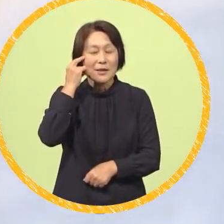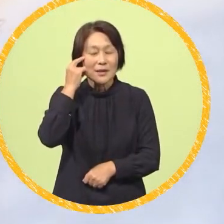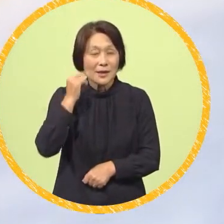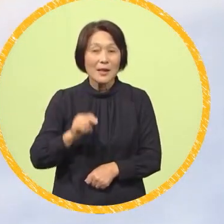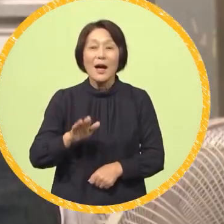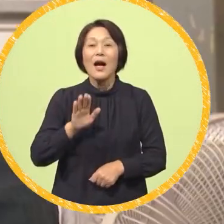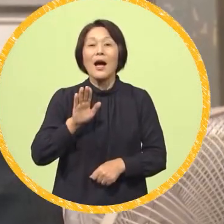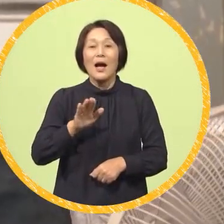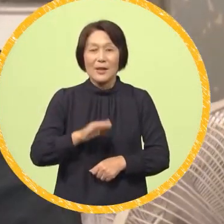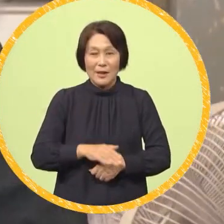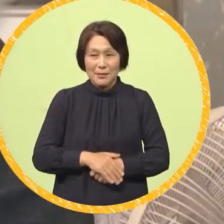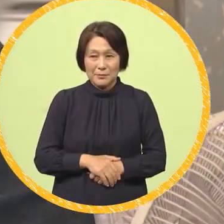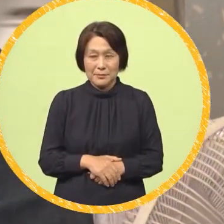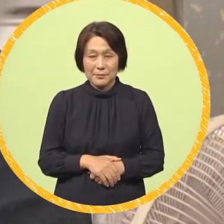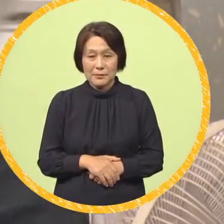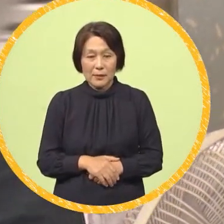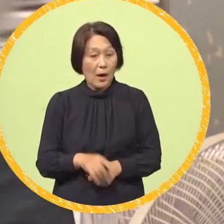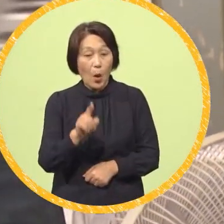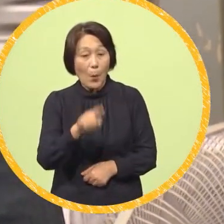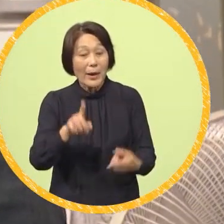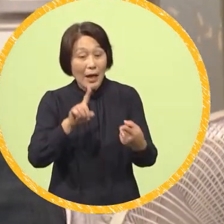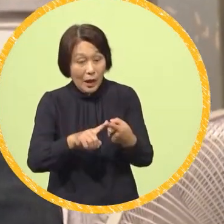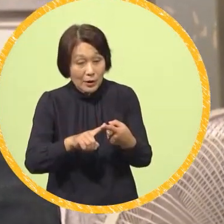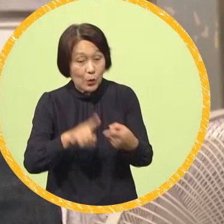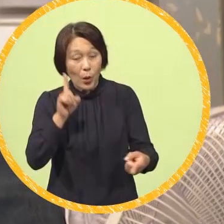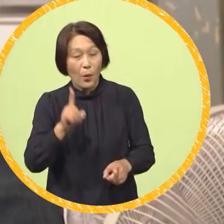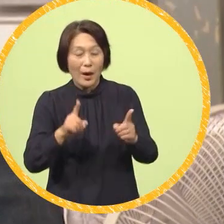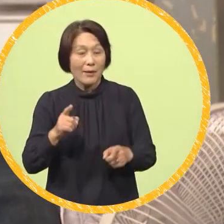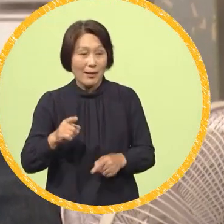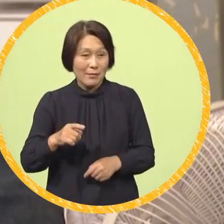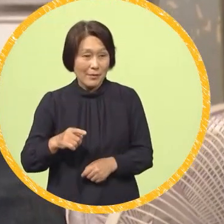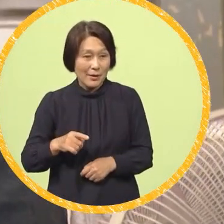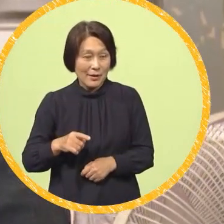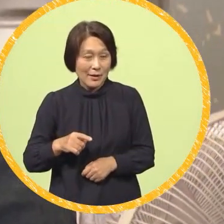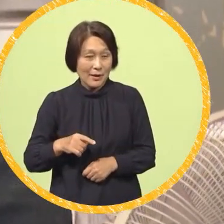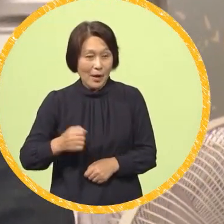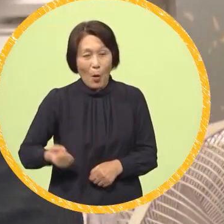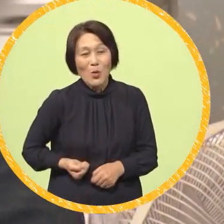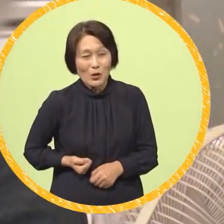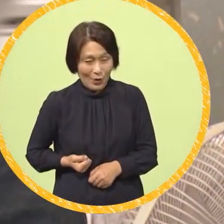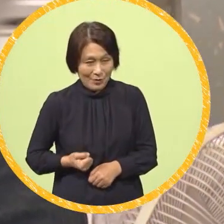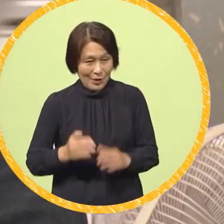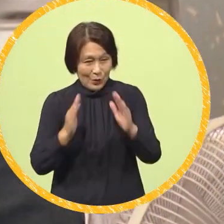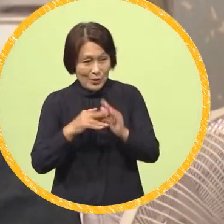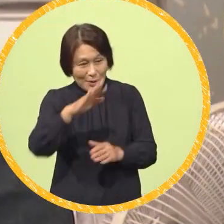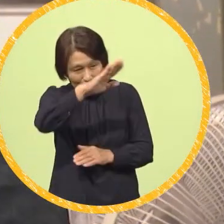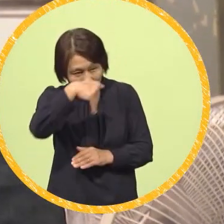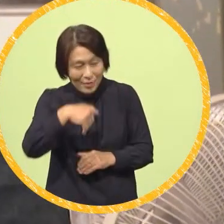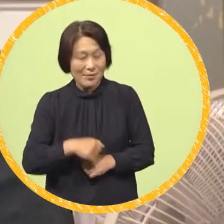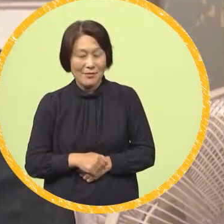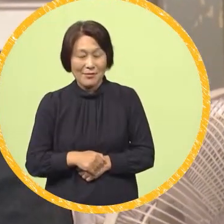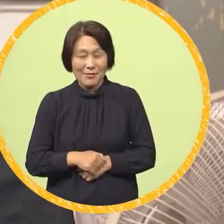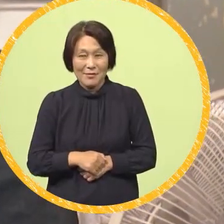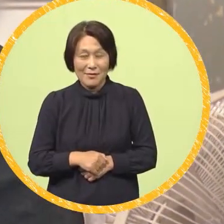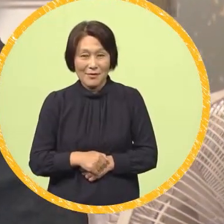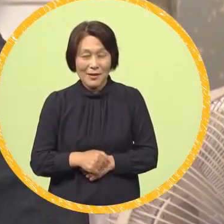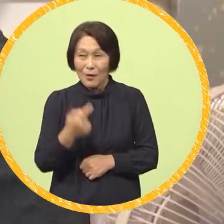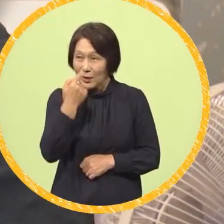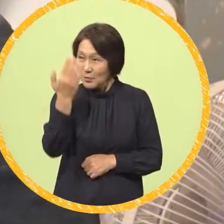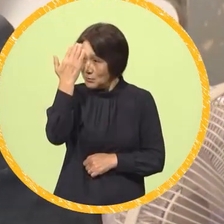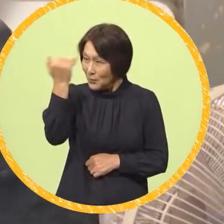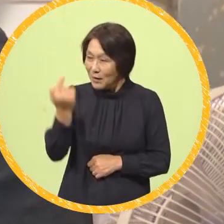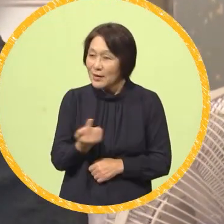って、 お前にはまるかわからないけど面白いものがあるからうちに来ないかっていうこと